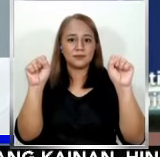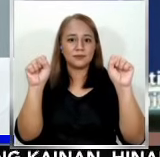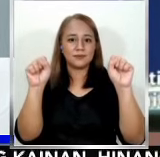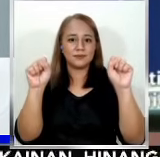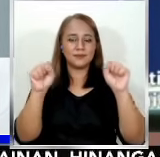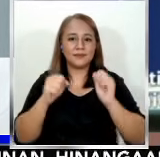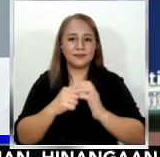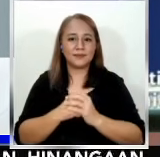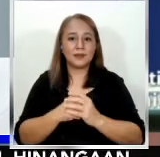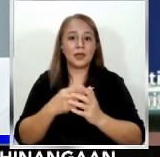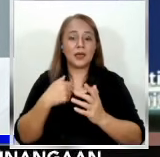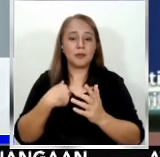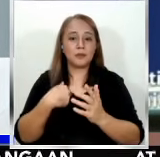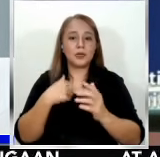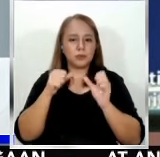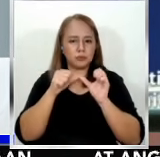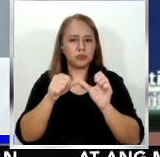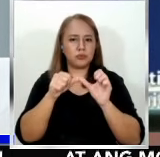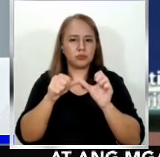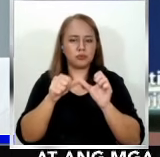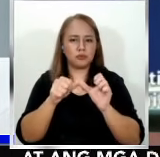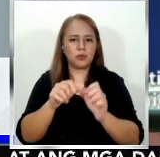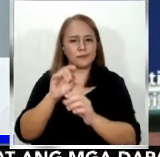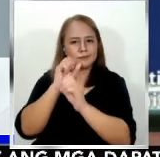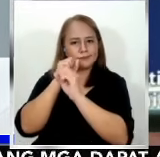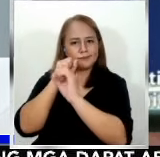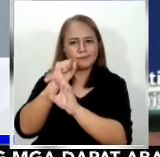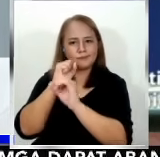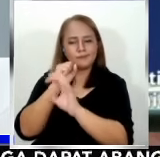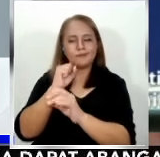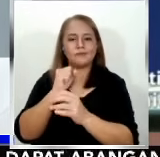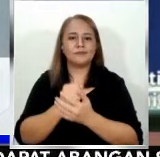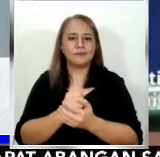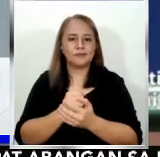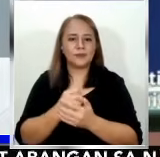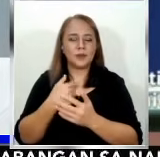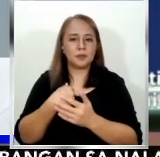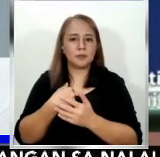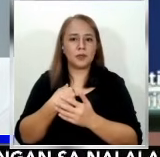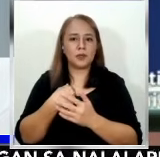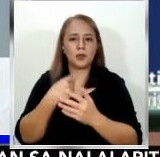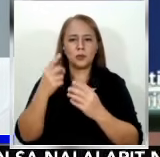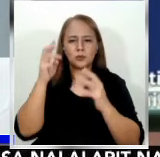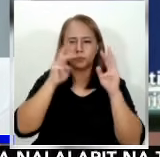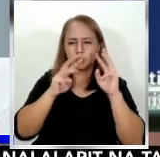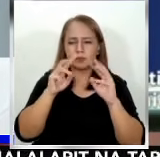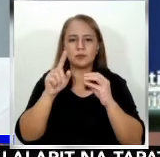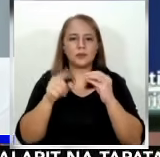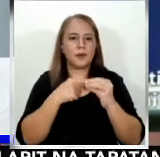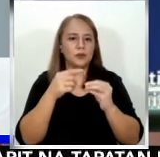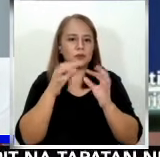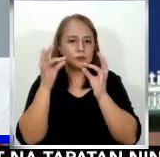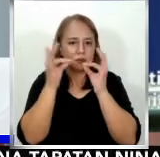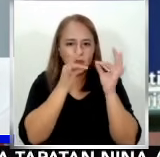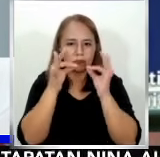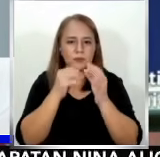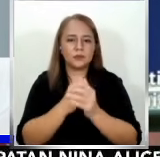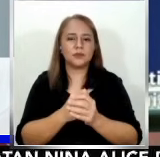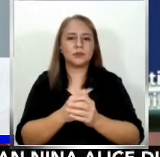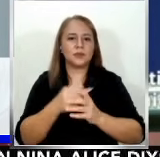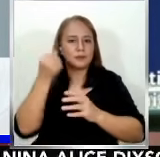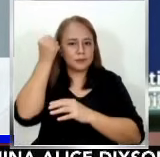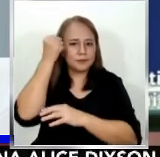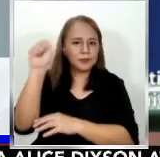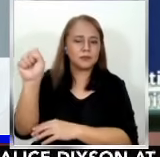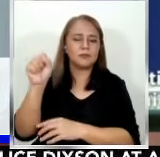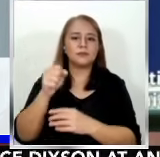Then I will continue the crusade. I'm worried about the drugs, insurgency. Well, number